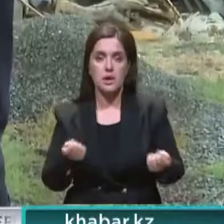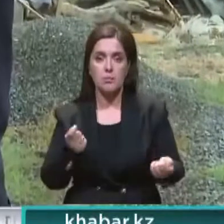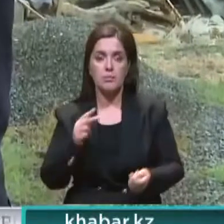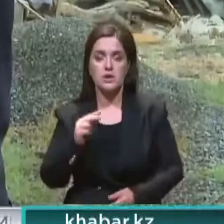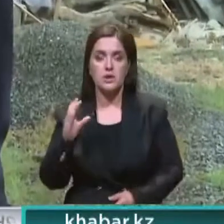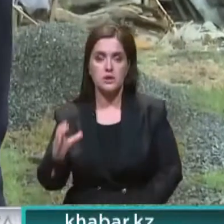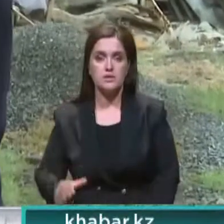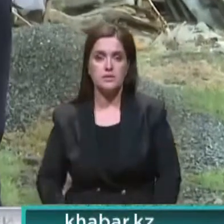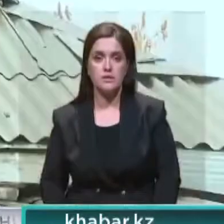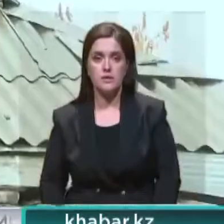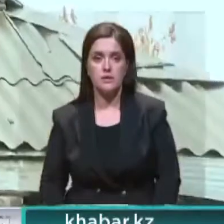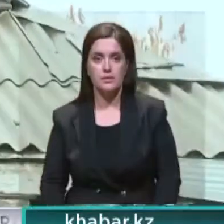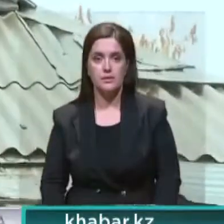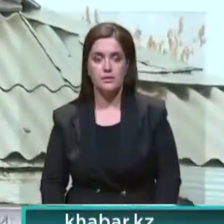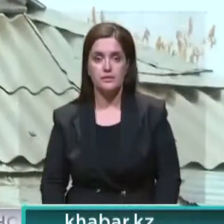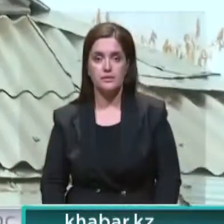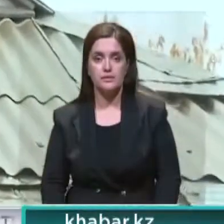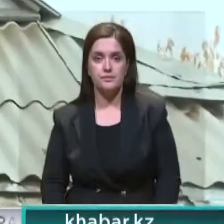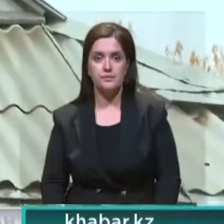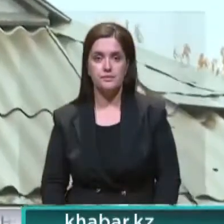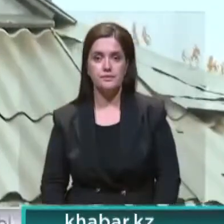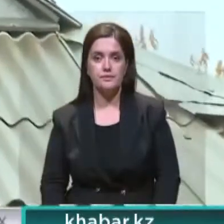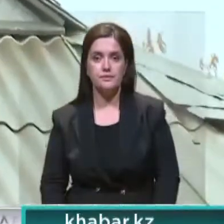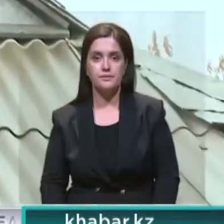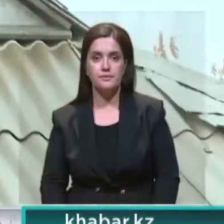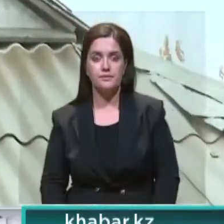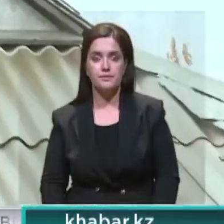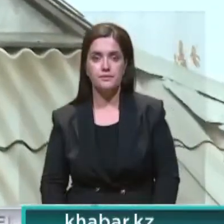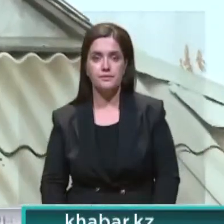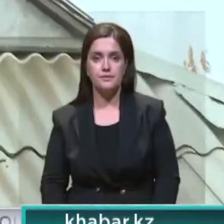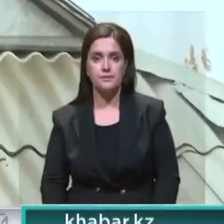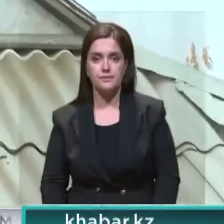чрезвычайным ситуациям. Столицы. Татьяна Ковалева, Аян Сарсенбаев. Итоги дня.